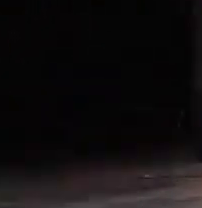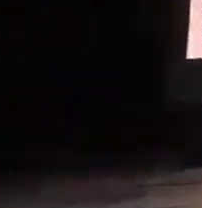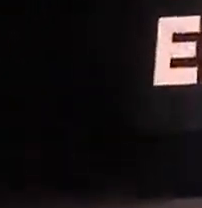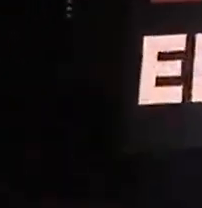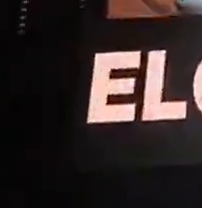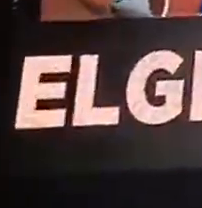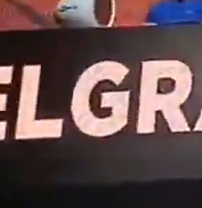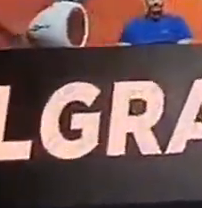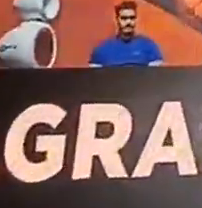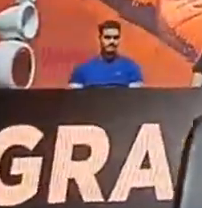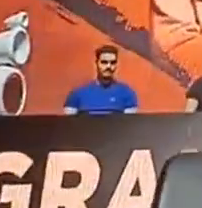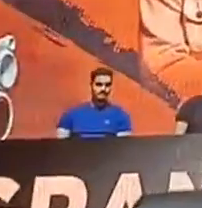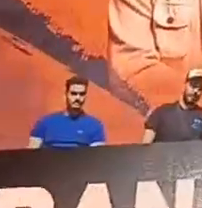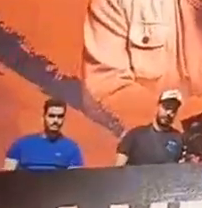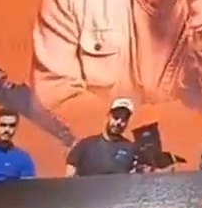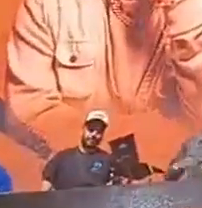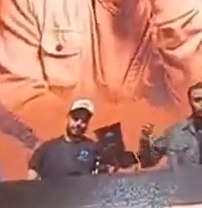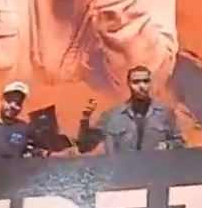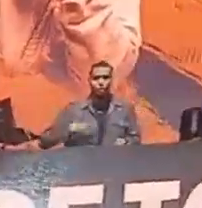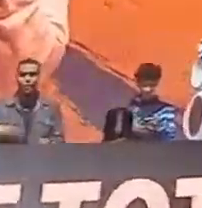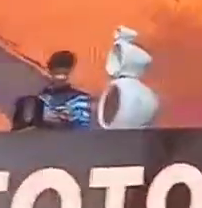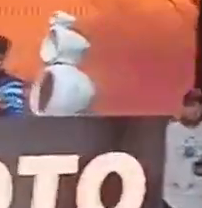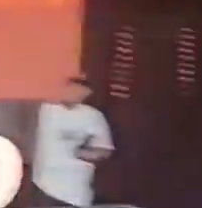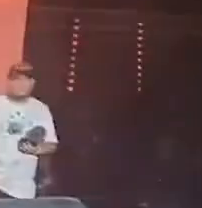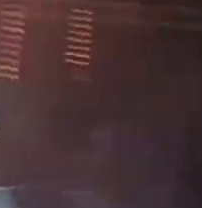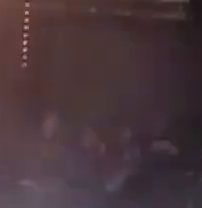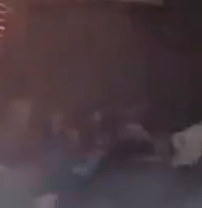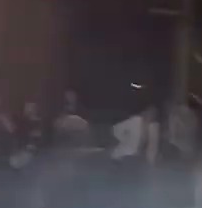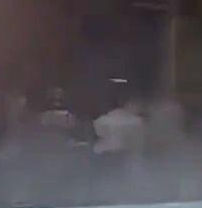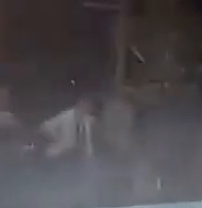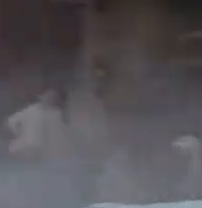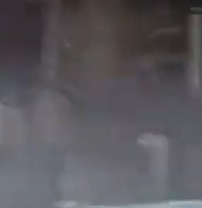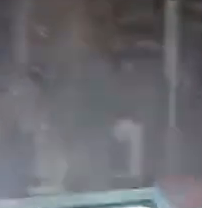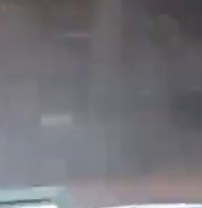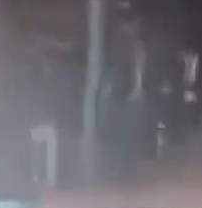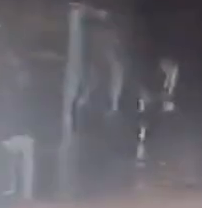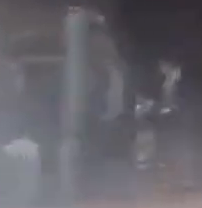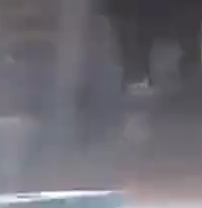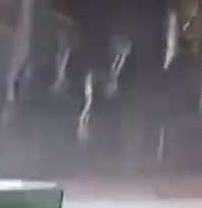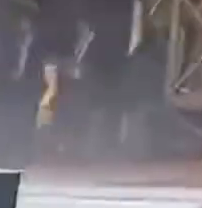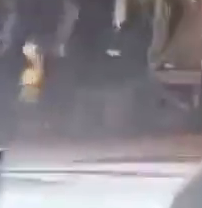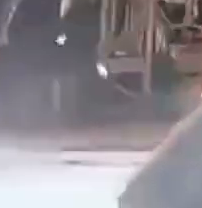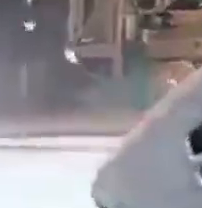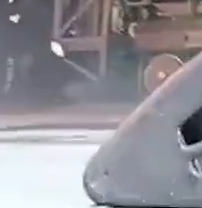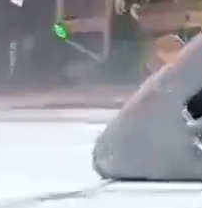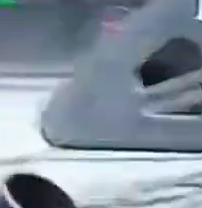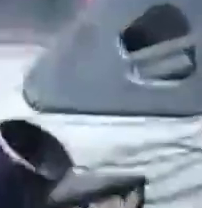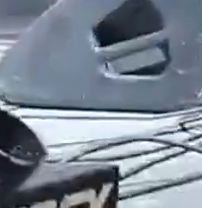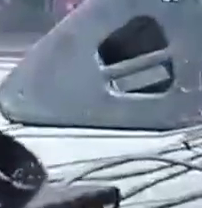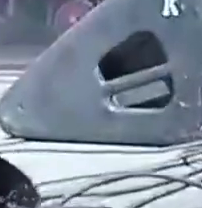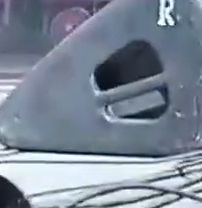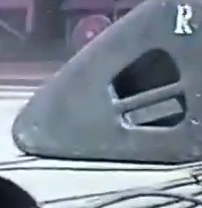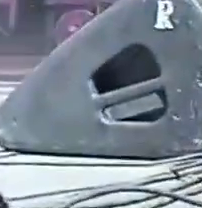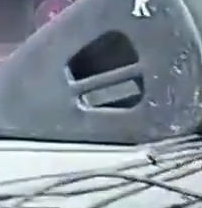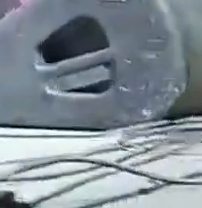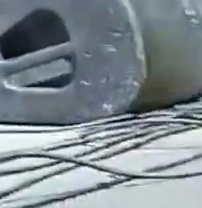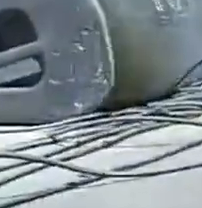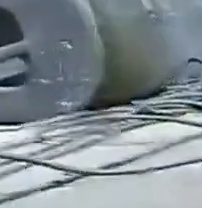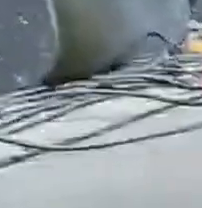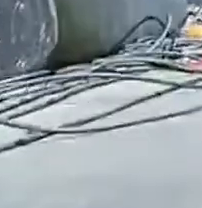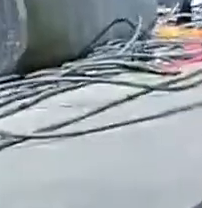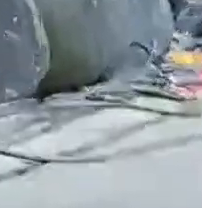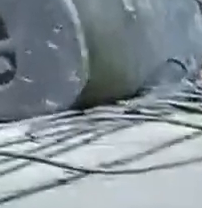بين الطرفين الذين لهما مرجعيات مختلفة. العدالة والتنمية الذي يمثل الخط المحافظ داخل